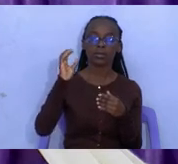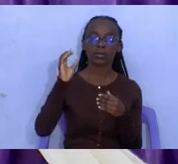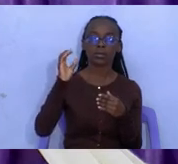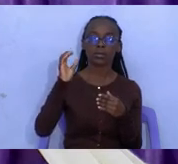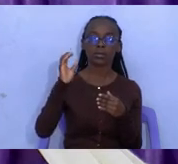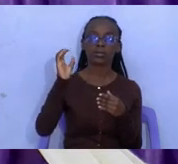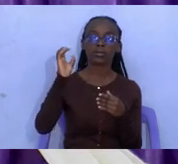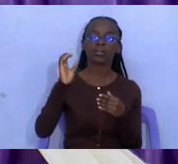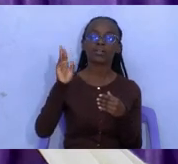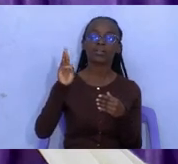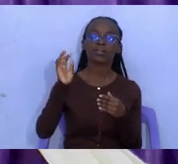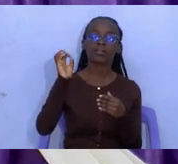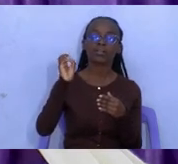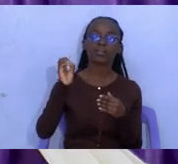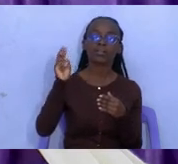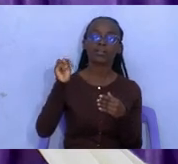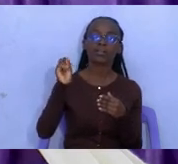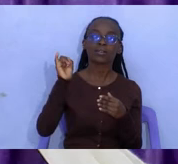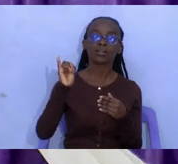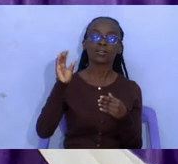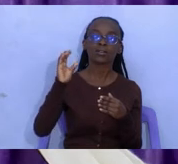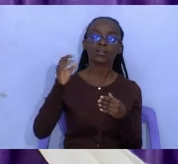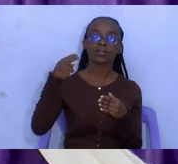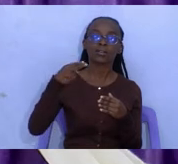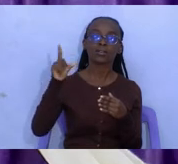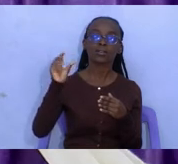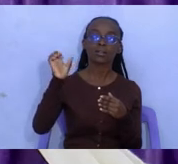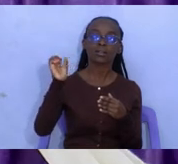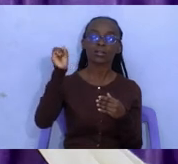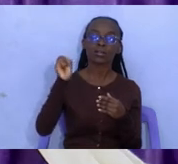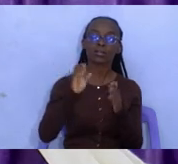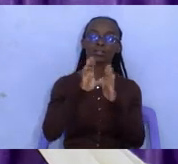Aha. Chapter 26.